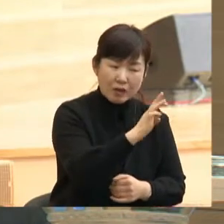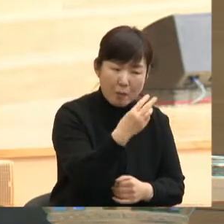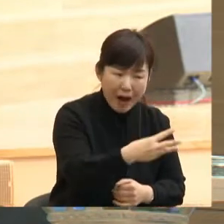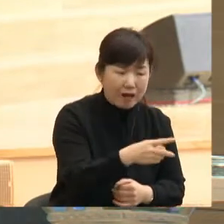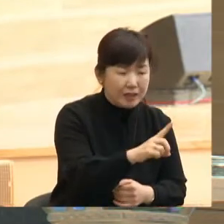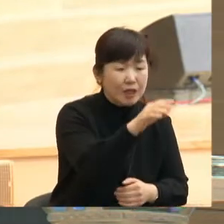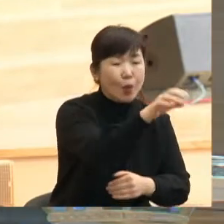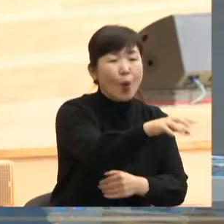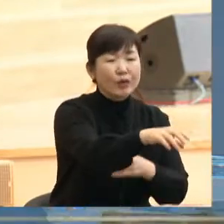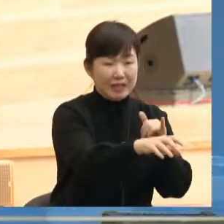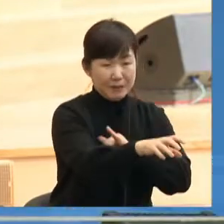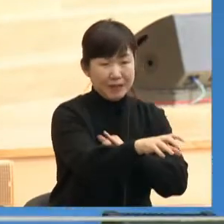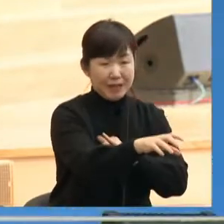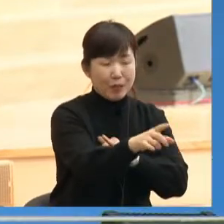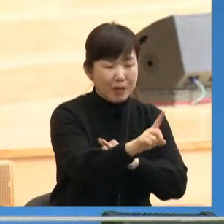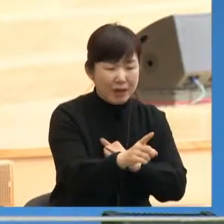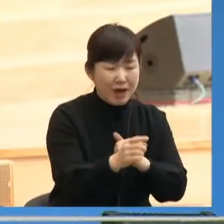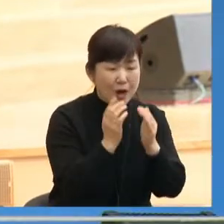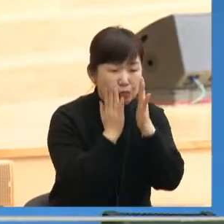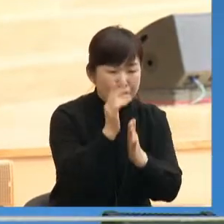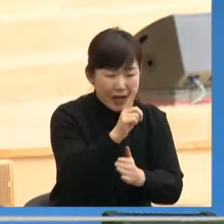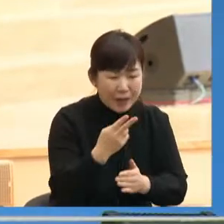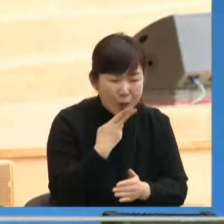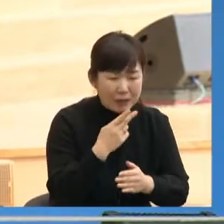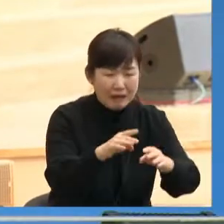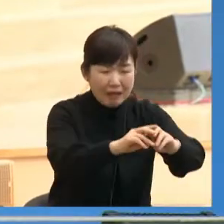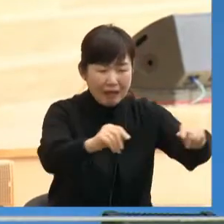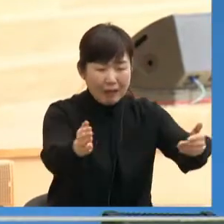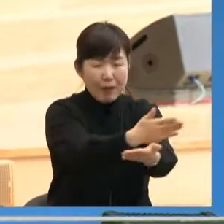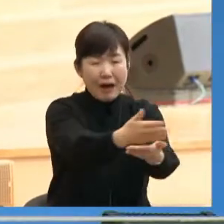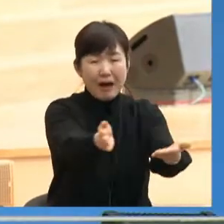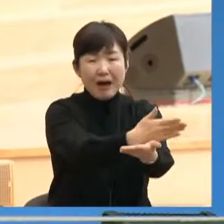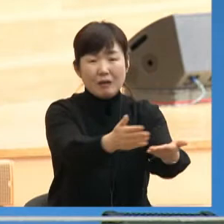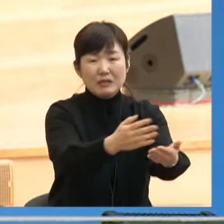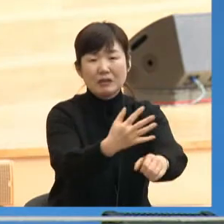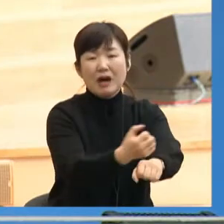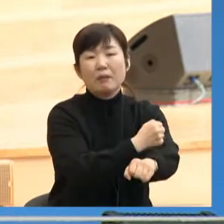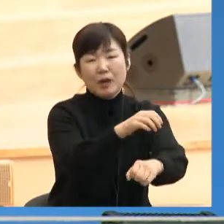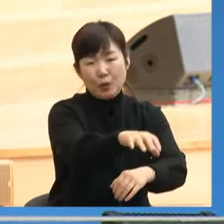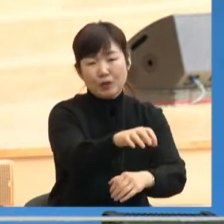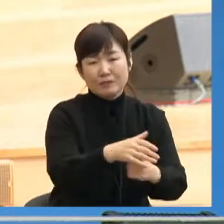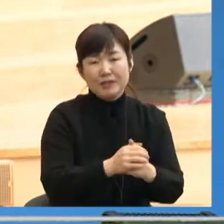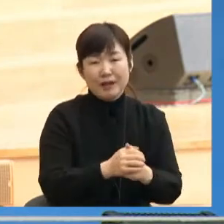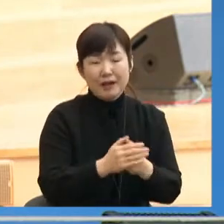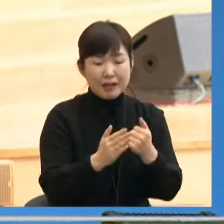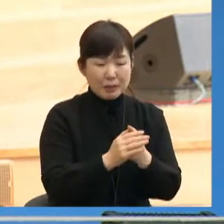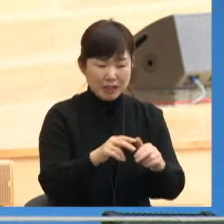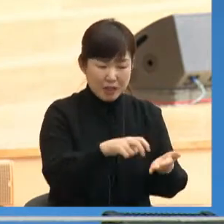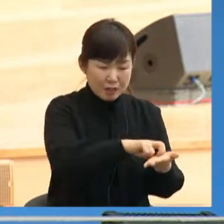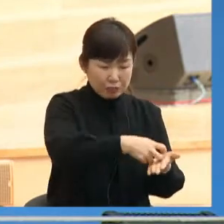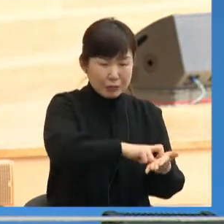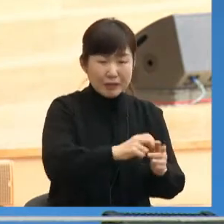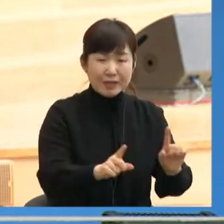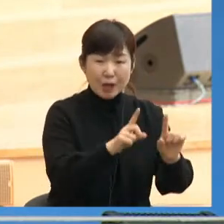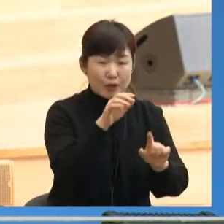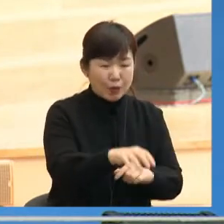어떤 지명이냐? 풀 하나 나지 않는 황무지라는 지명입니다. 그러니까 지금 므비보셋이 어디 살고 있다는